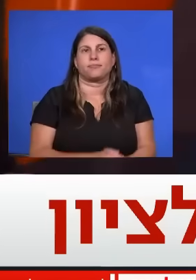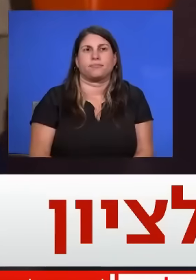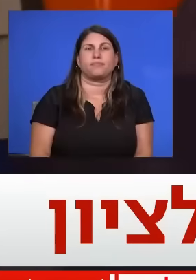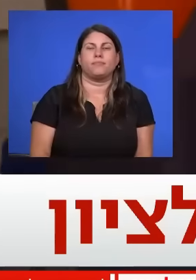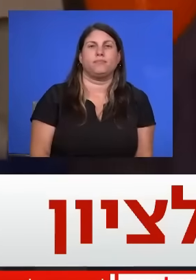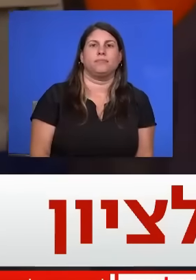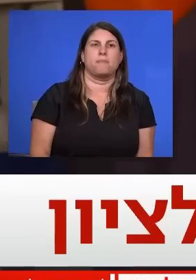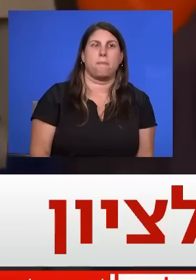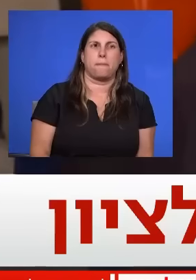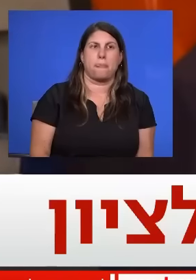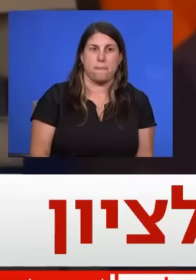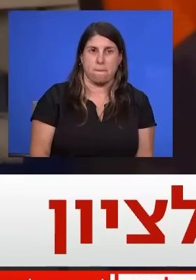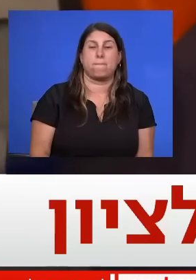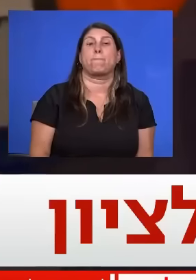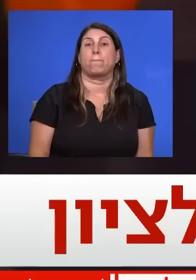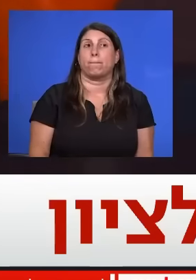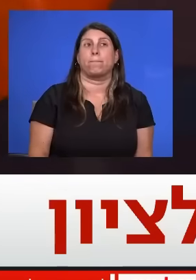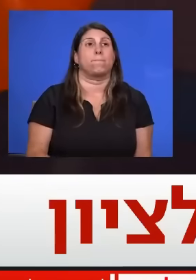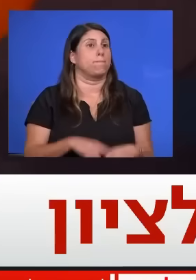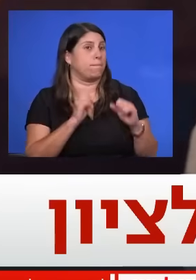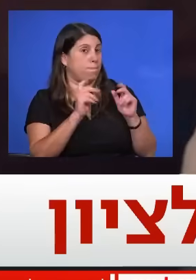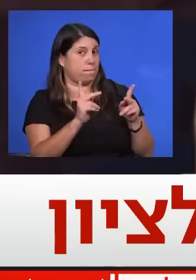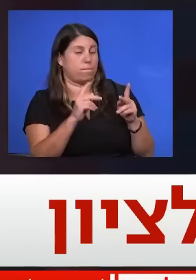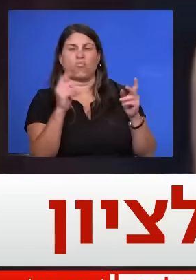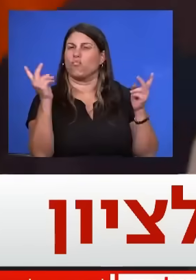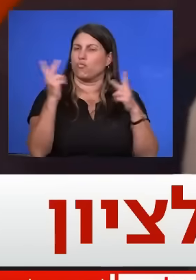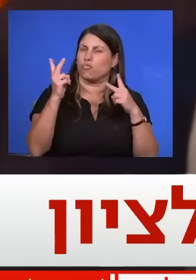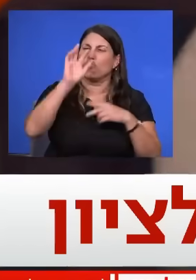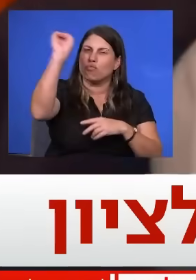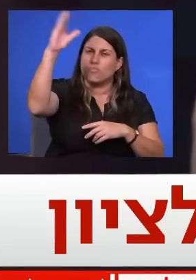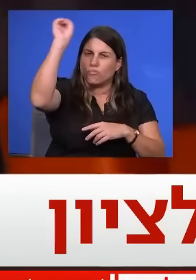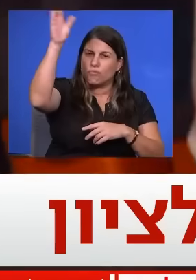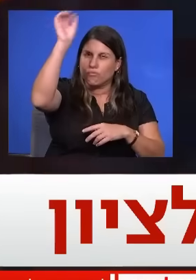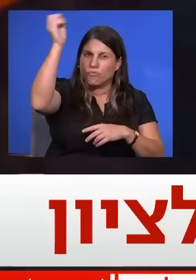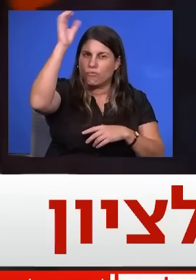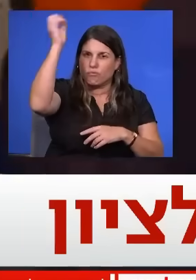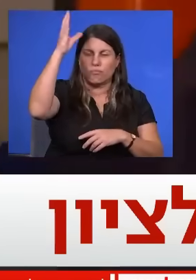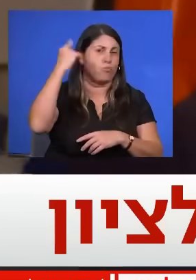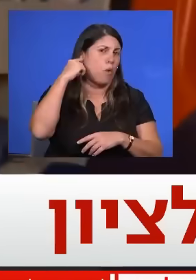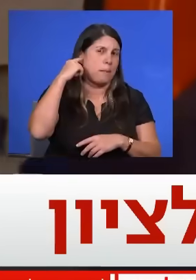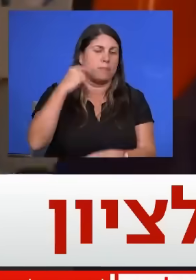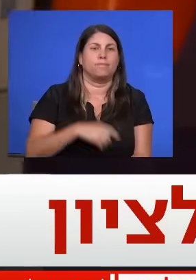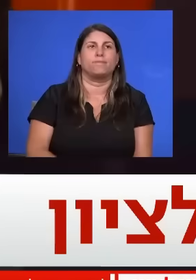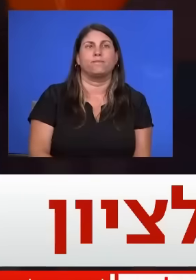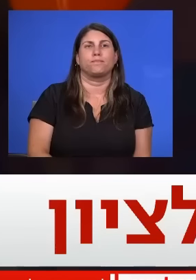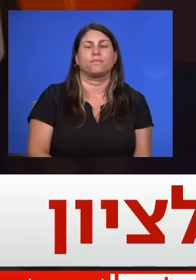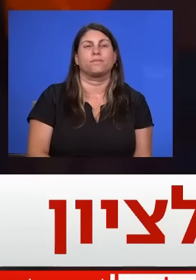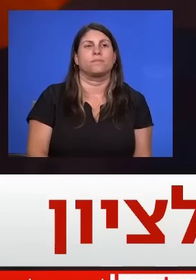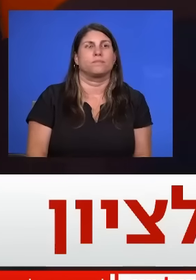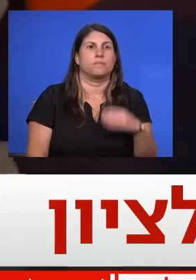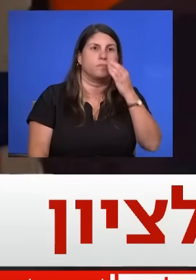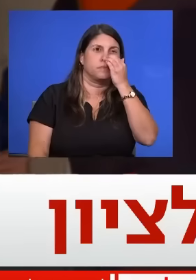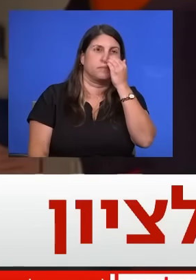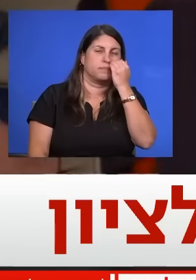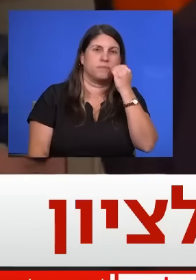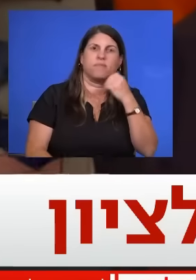אוקיי, אז אנחנו... נסיעה כמובן עם סירנות שהתחלפו. כן. אתם... אנשים פה כבר בחוץ עם